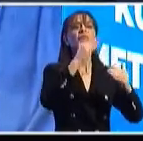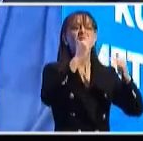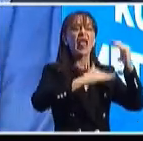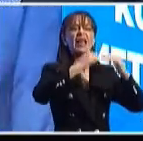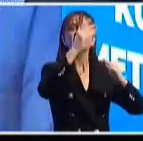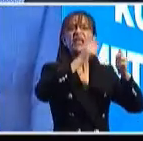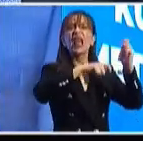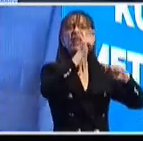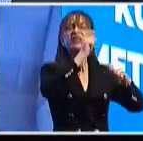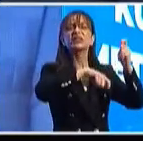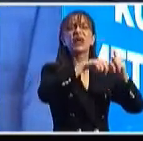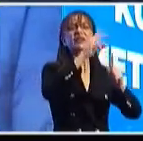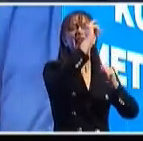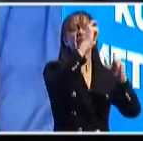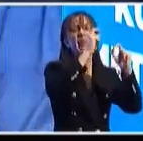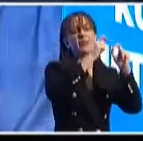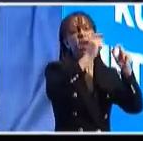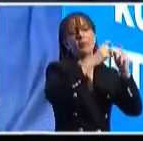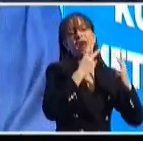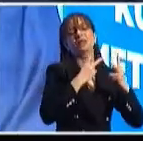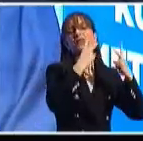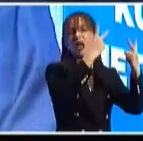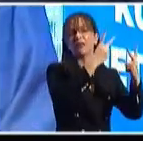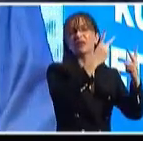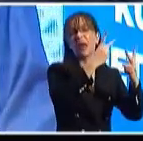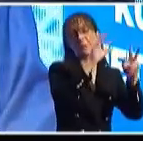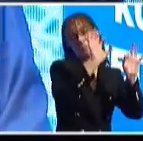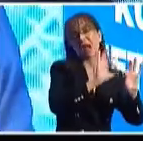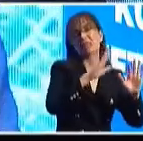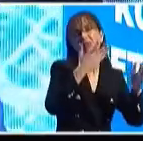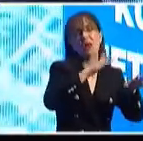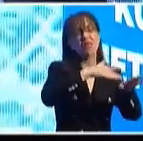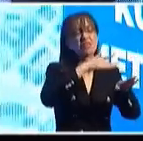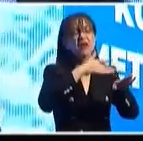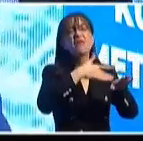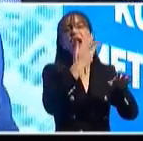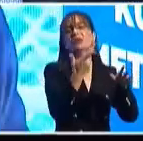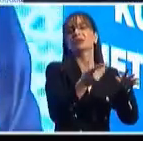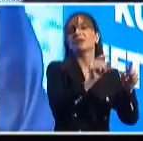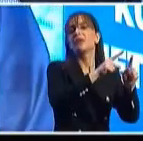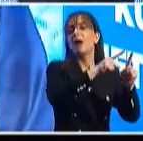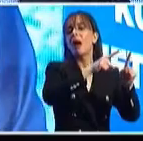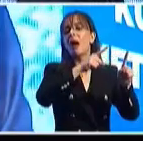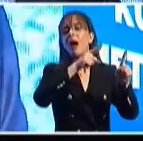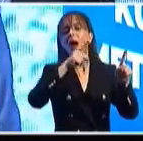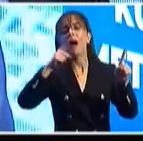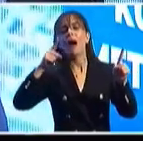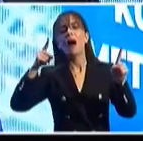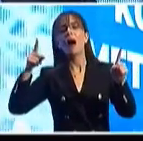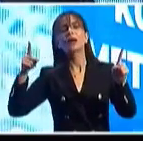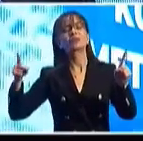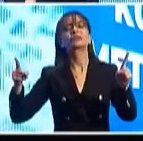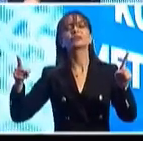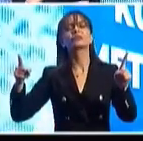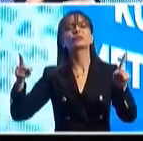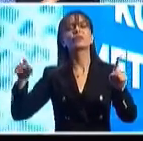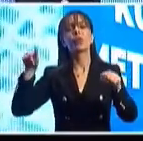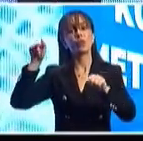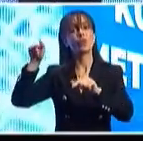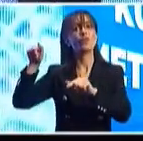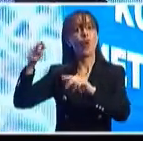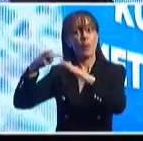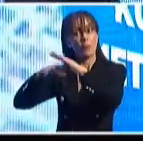ağır aksak devam ettirilen Çekmeköy Sultanbeyli metro hattının devamında bu